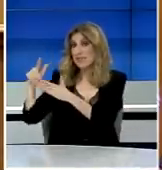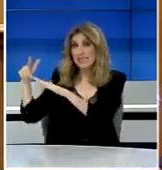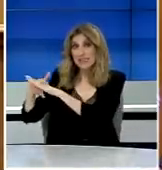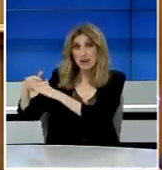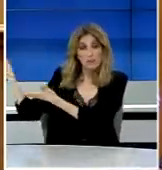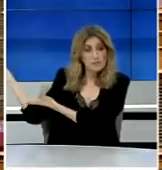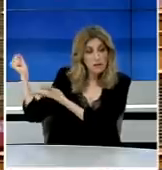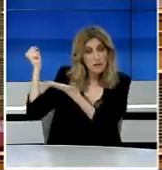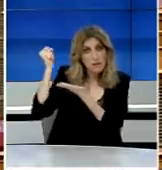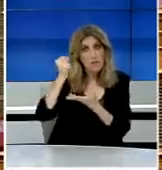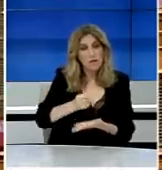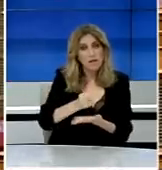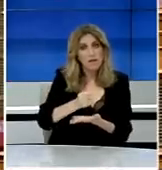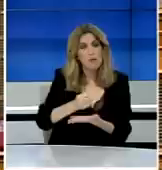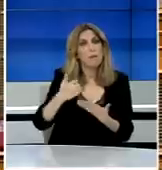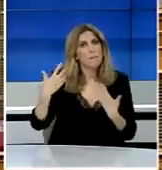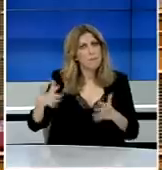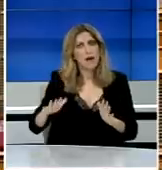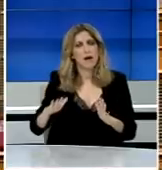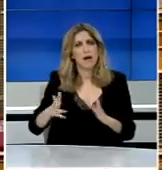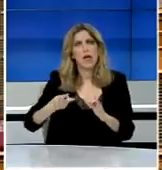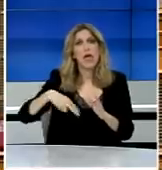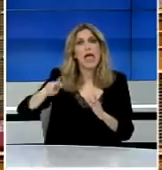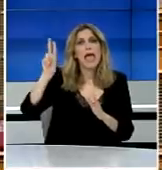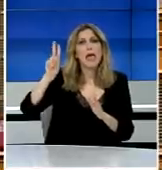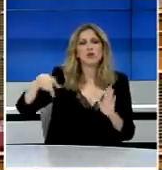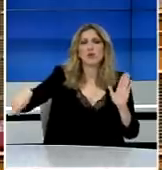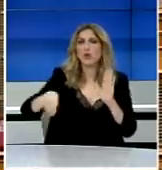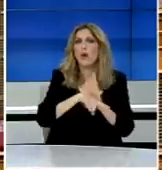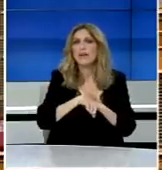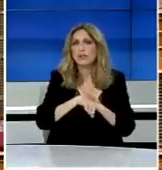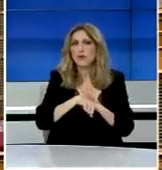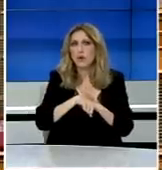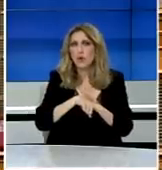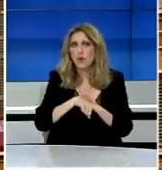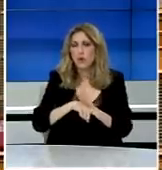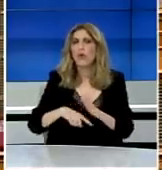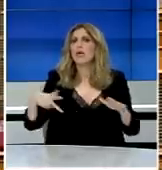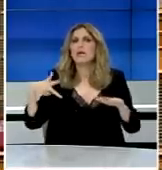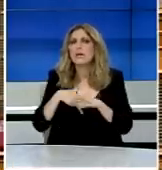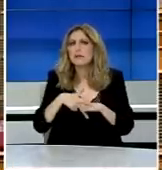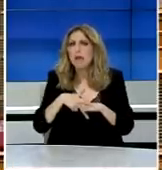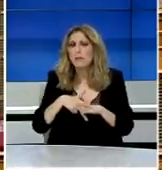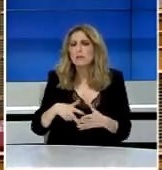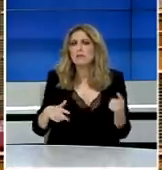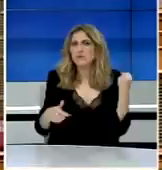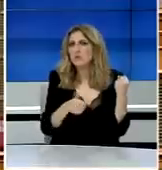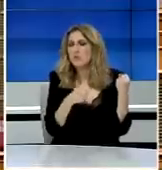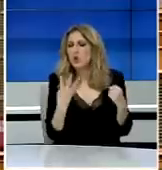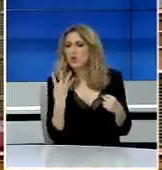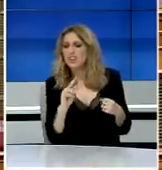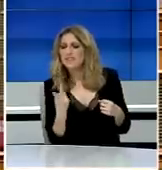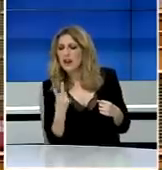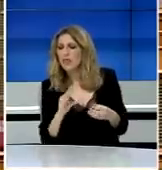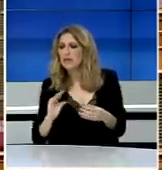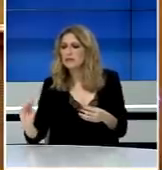Τράπεζα με αρνητικό επιτόκιο. Και οι τράπεζες έχουν διοχετεύσει στην αγορά μόλις 4 δις στο πελατειακό τους φιλέτο. Διότι